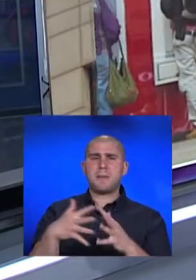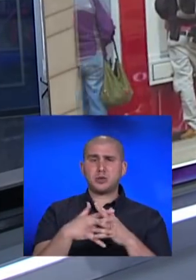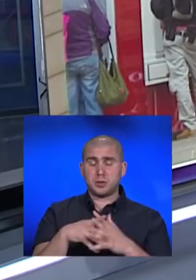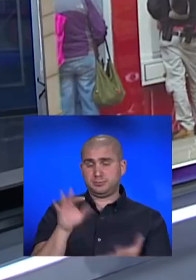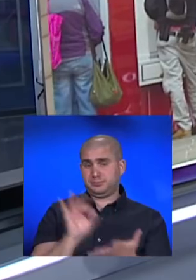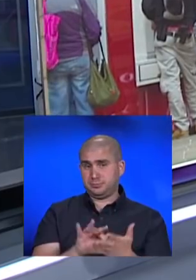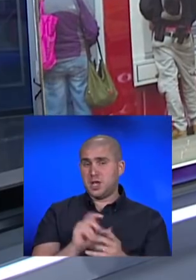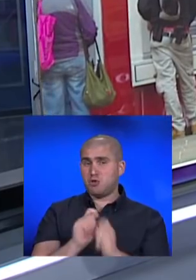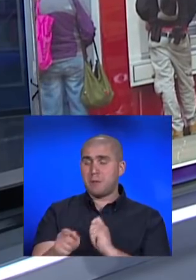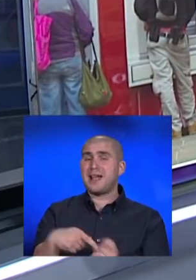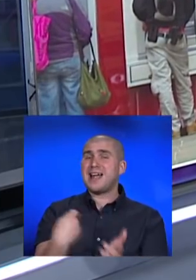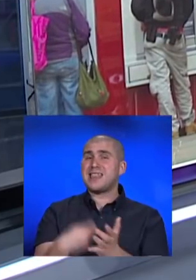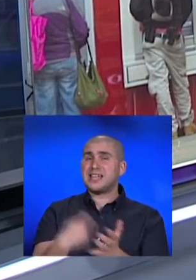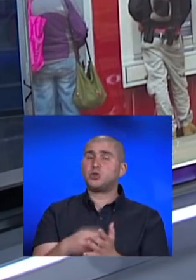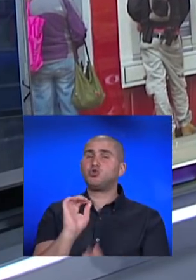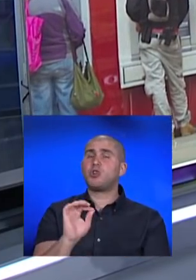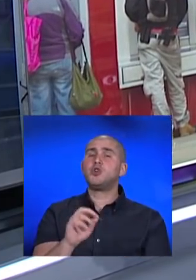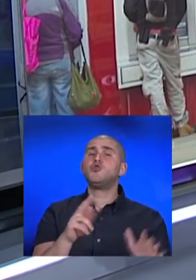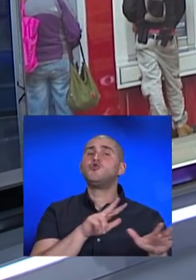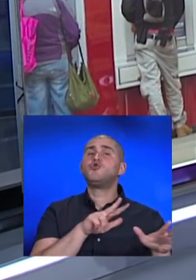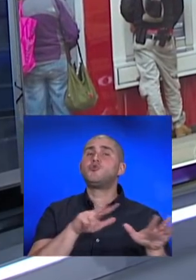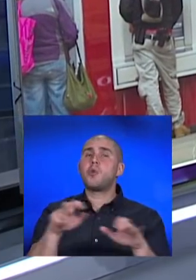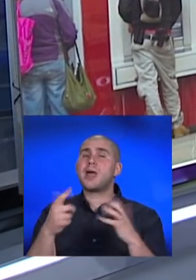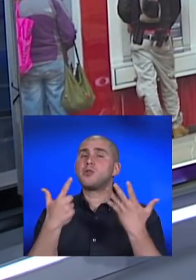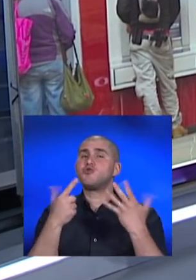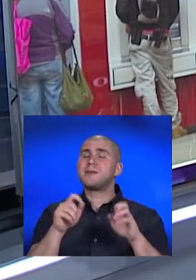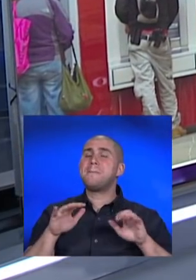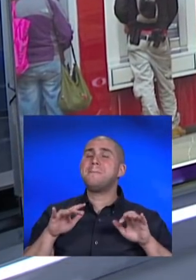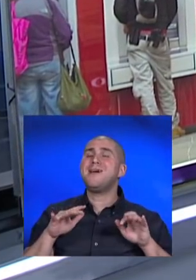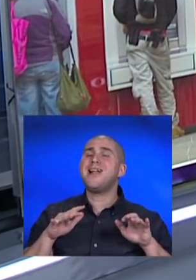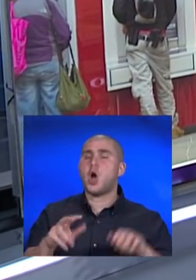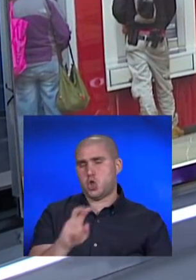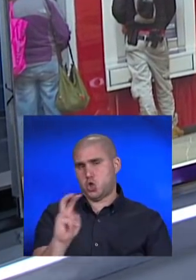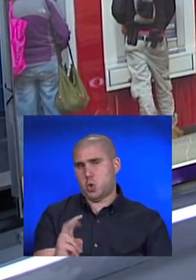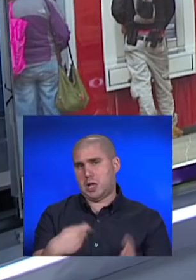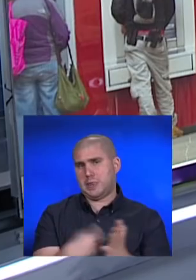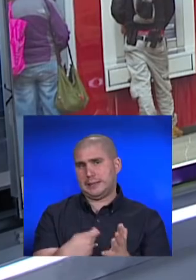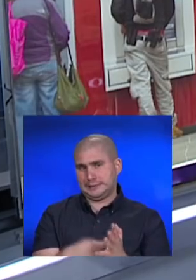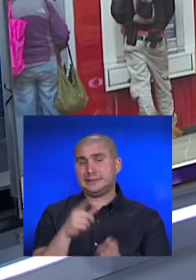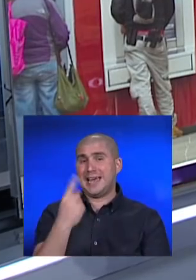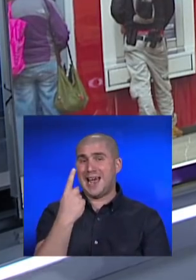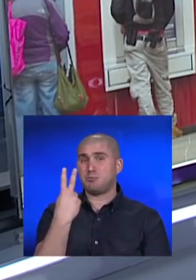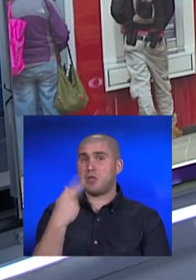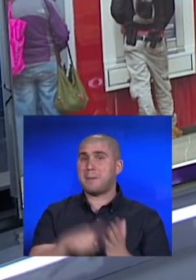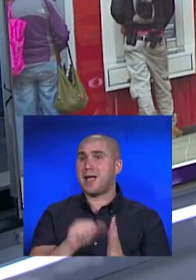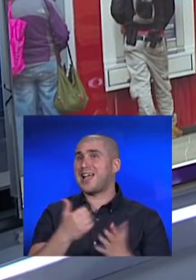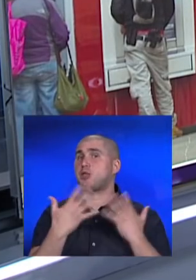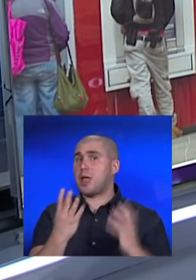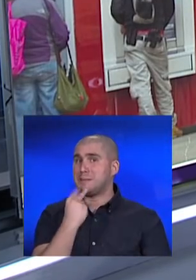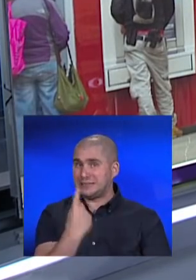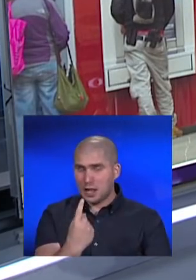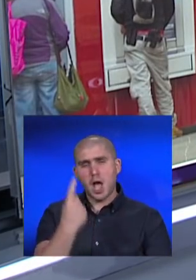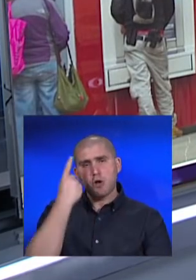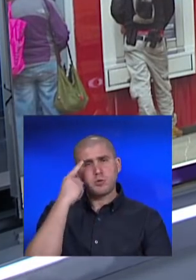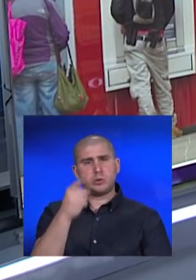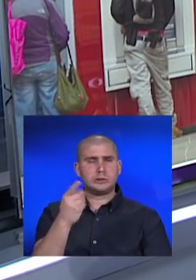קנסות בהיקף של 870 מיליון דולר. ומאחר שמדובר באחד משני הבנקים הגדולים בישראל, חשבנו שזה חבל לתת לסיפור